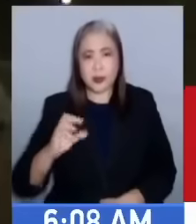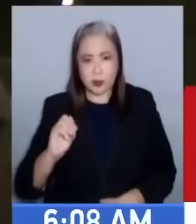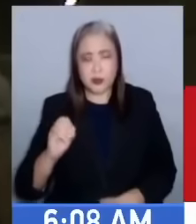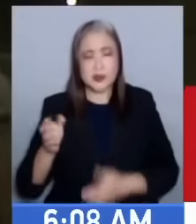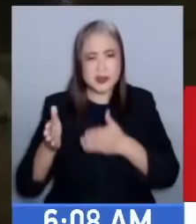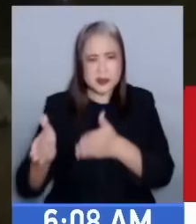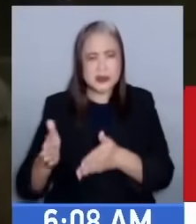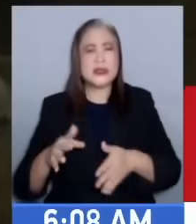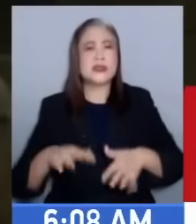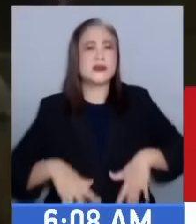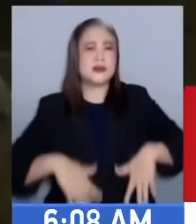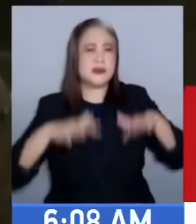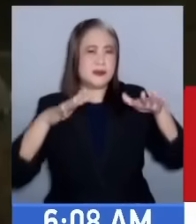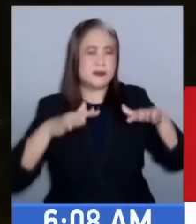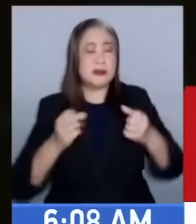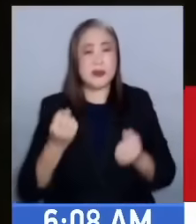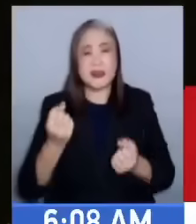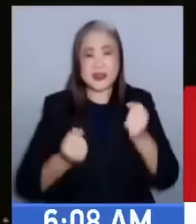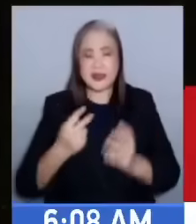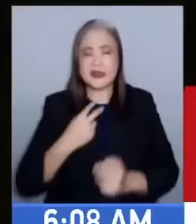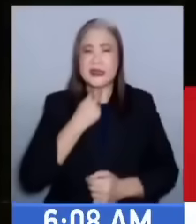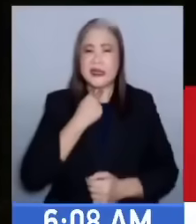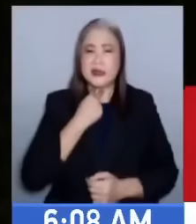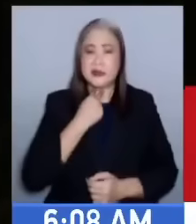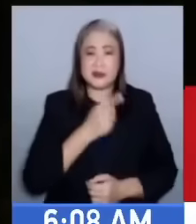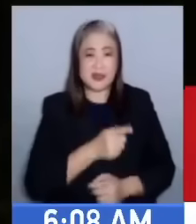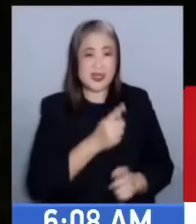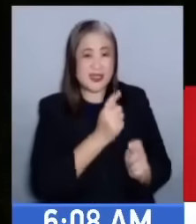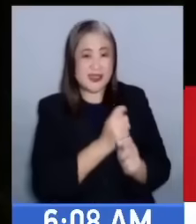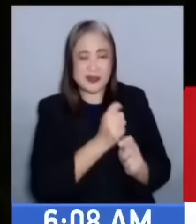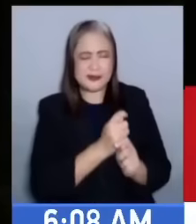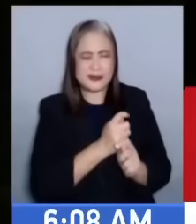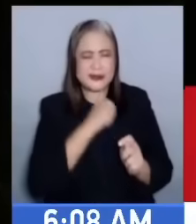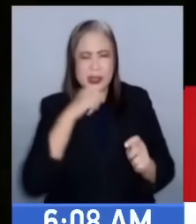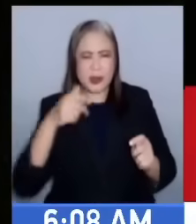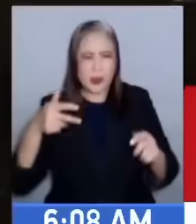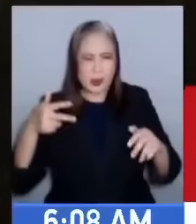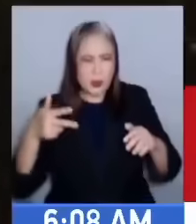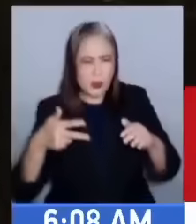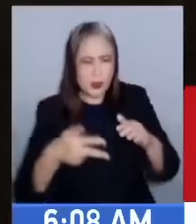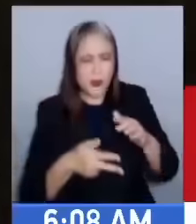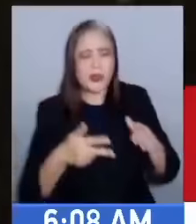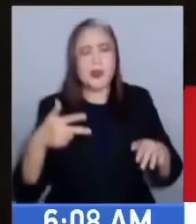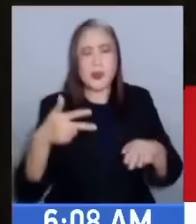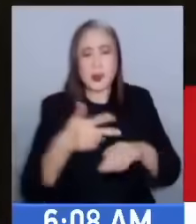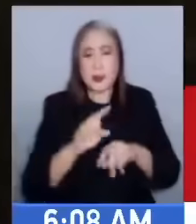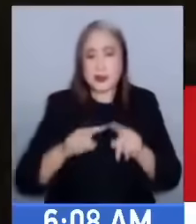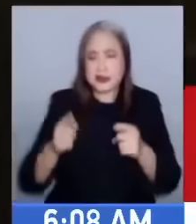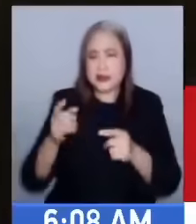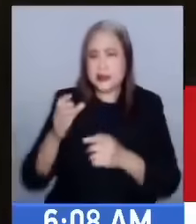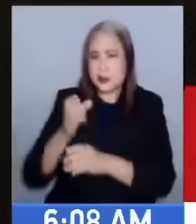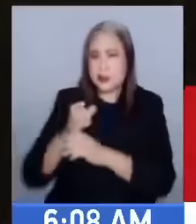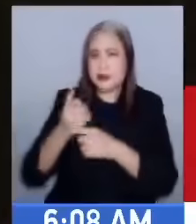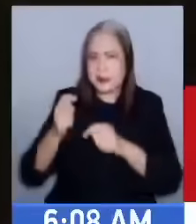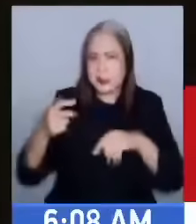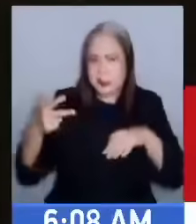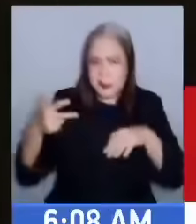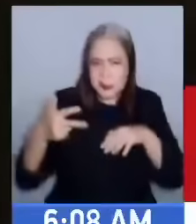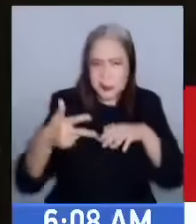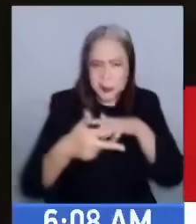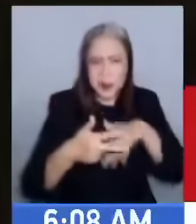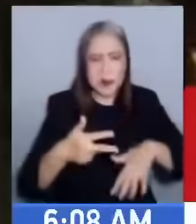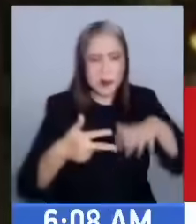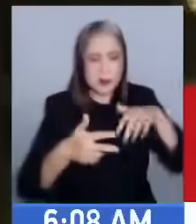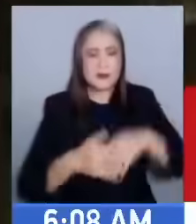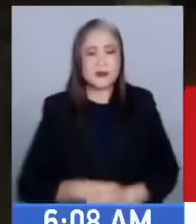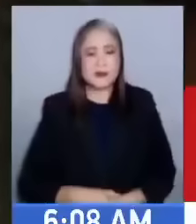ang truck na ito hindi na sinung ang baha pero ang isang kotse ay sumubok na makalusot sa Maria Clara Street ay abot binti ang taas ng